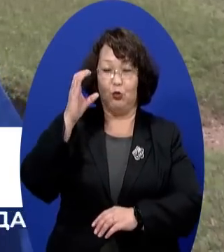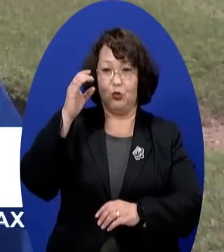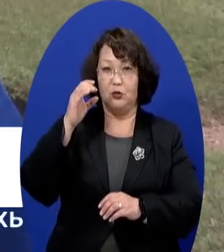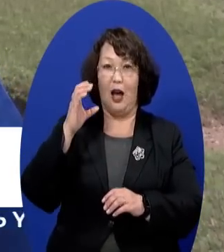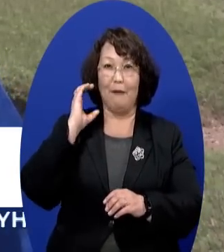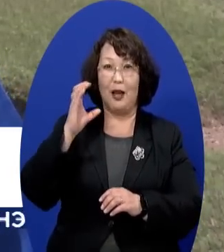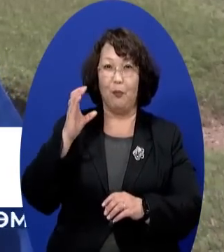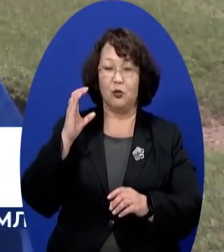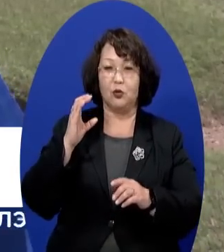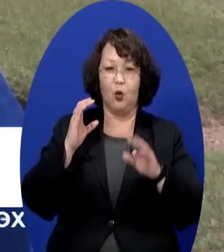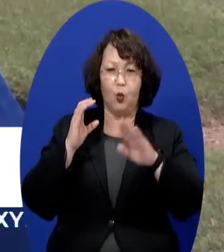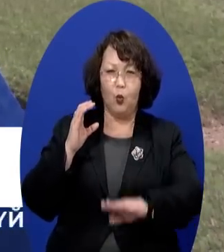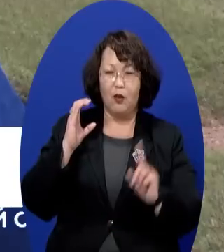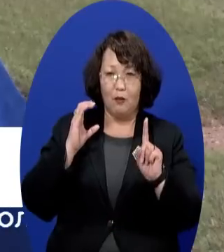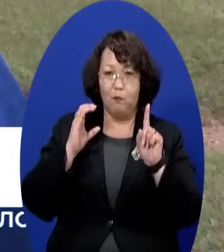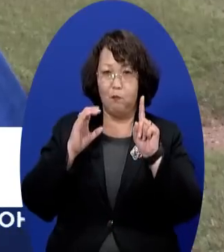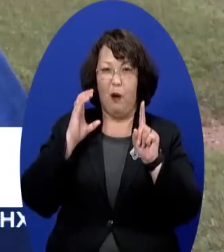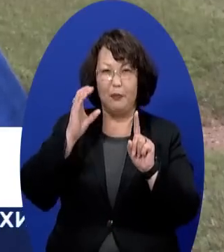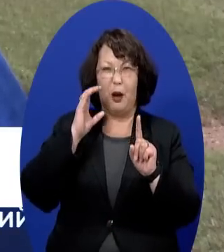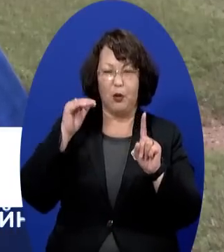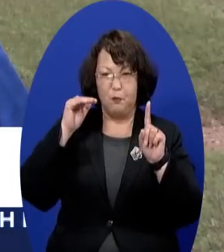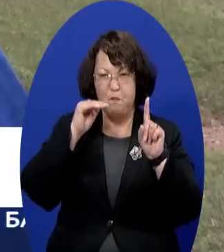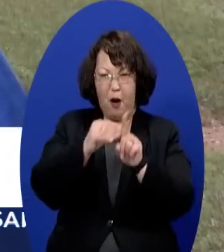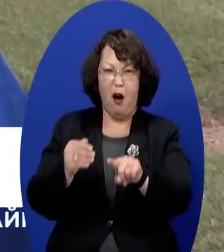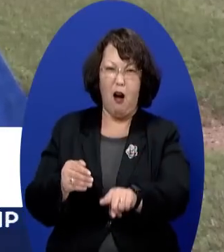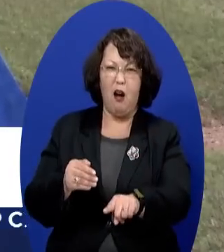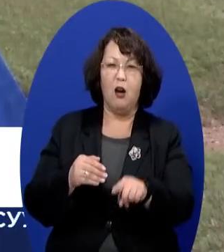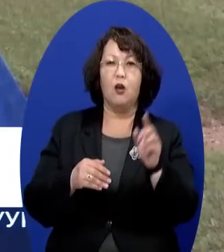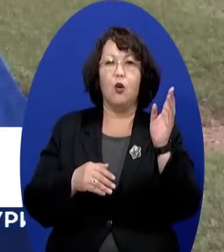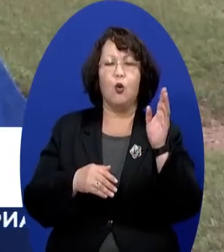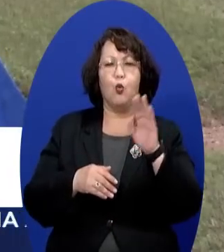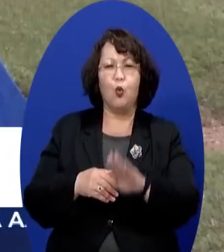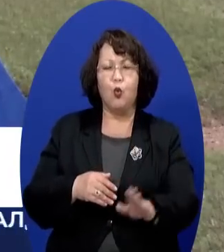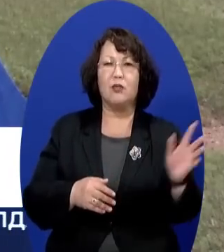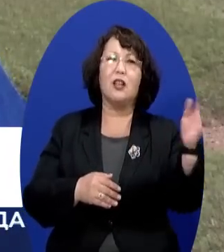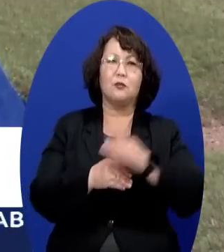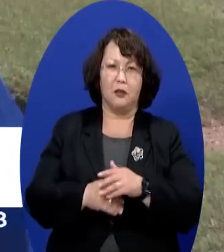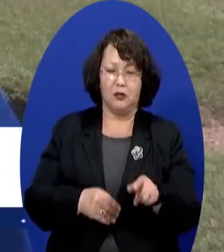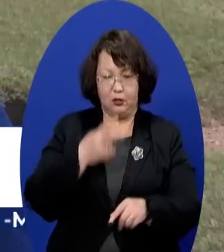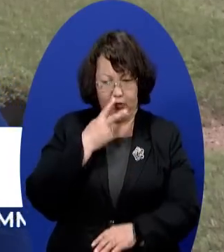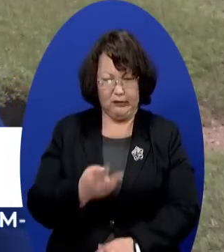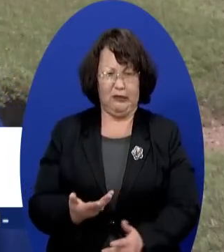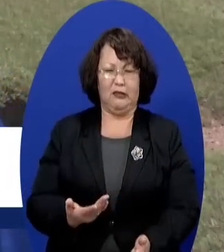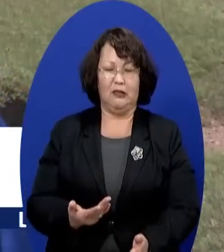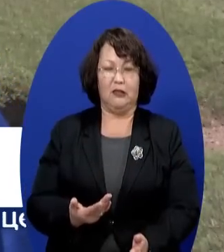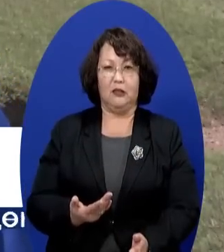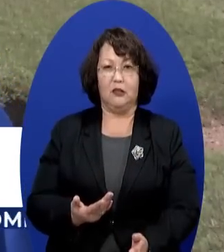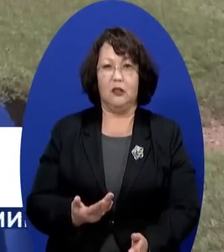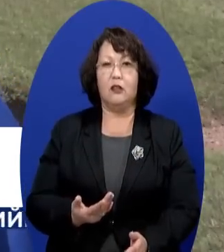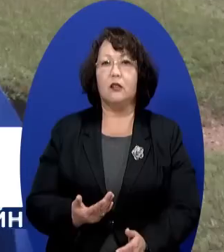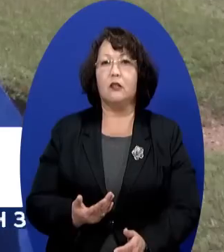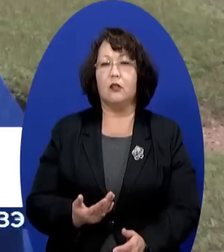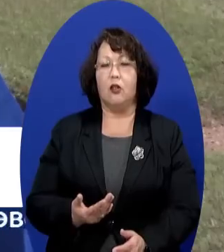дайрвалсан байсан. Тэгээд яваачаад хэлээд амьсгал хураасан байсан. Тэгэхээр бол ямар нэгэн байдлаар хүүхдээ ч юм уу